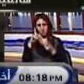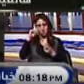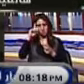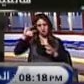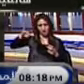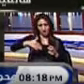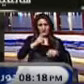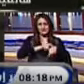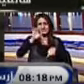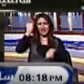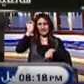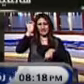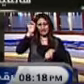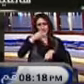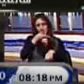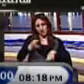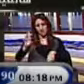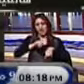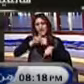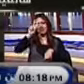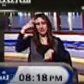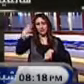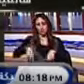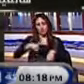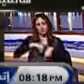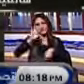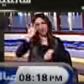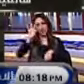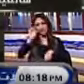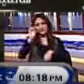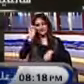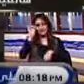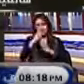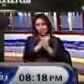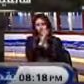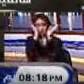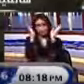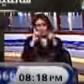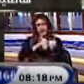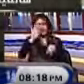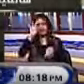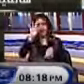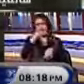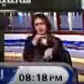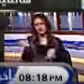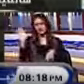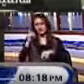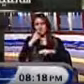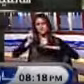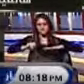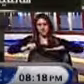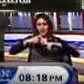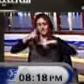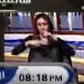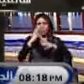دخل القاعة الساعة 9 خرج الساعة 2:30 أو الساعة 3، فالإجهاد بان عليه في نهاية الجلسة، لكن في بداية